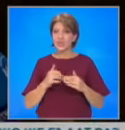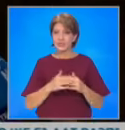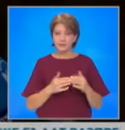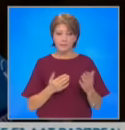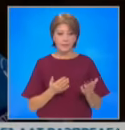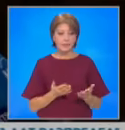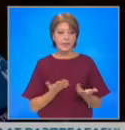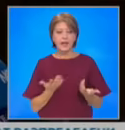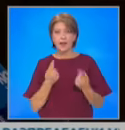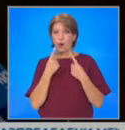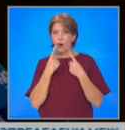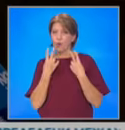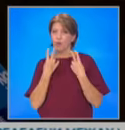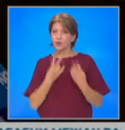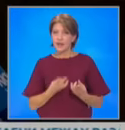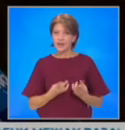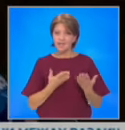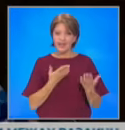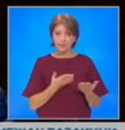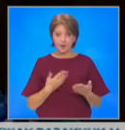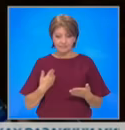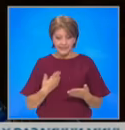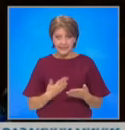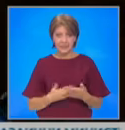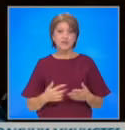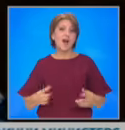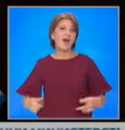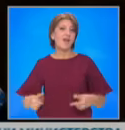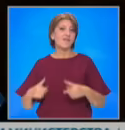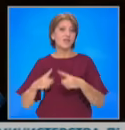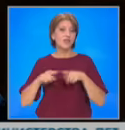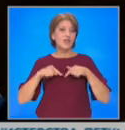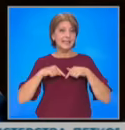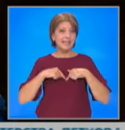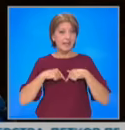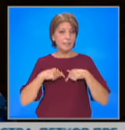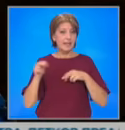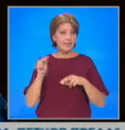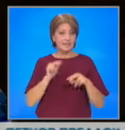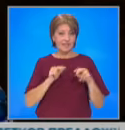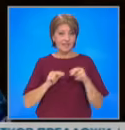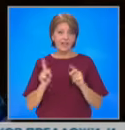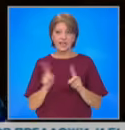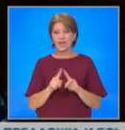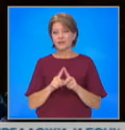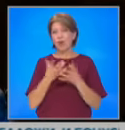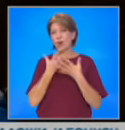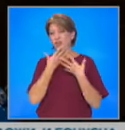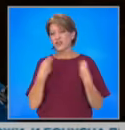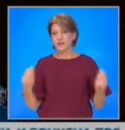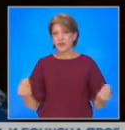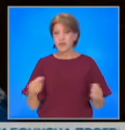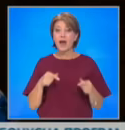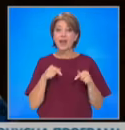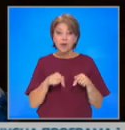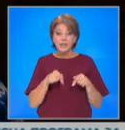съвета. Очевидно легитимността на настоящия Висш съдебен съвет е изчерпана, но този Висш съдебен съвет трябва да избере следващия